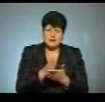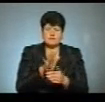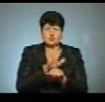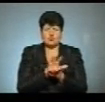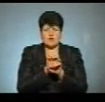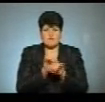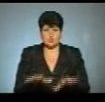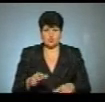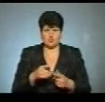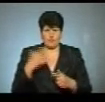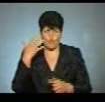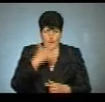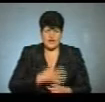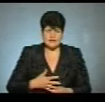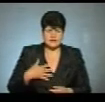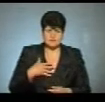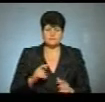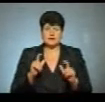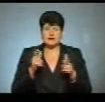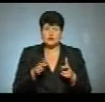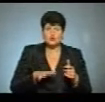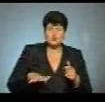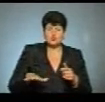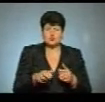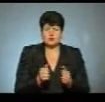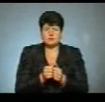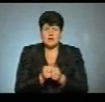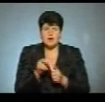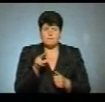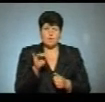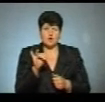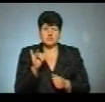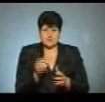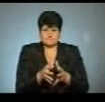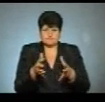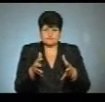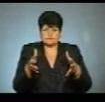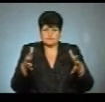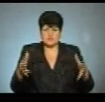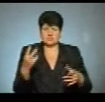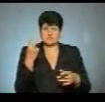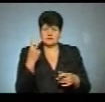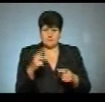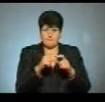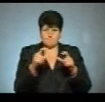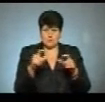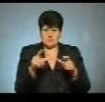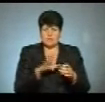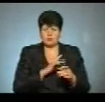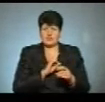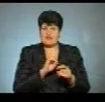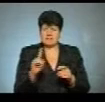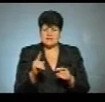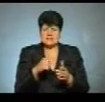коронавірусу в організмі. Карантинну зону навколо Почаєва розширили. Два контрольно-пропускні пости, які були на виїздах з